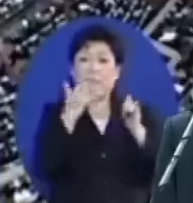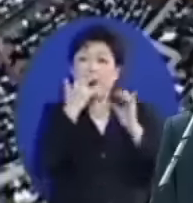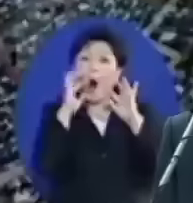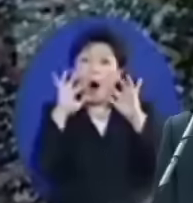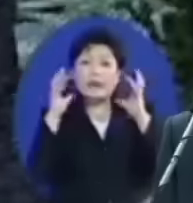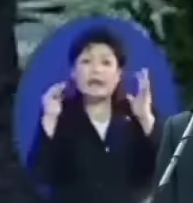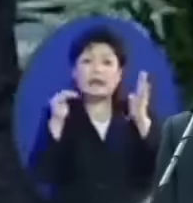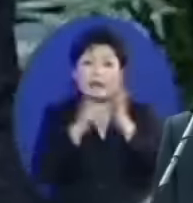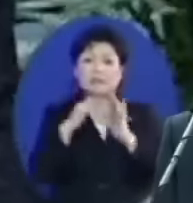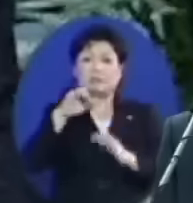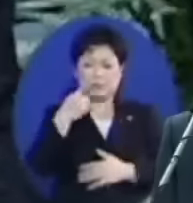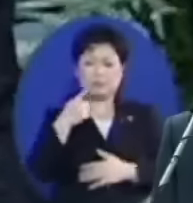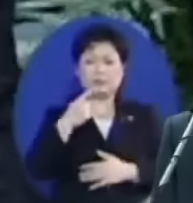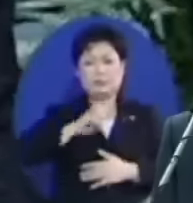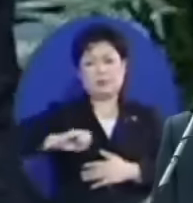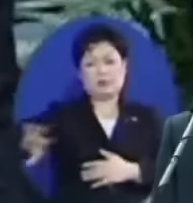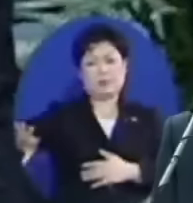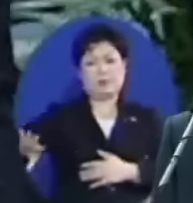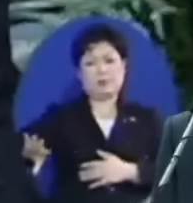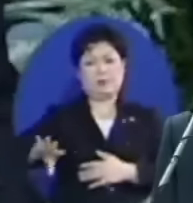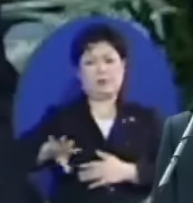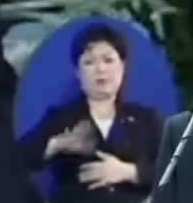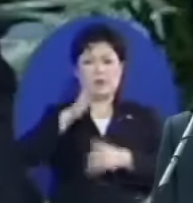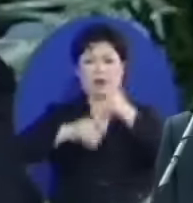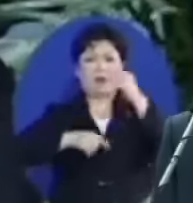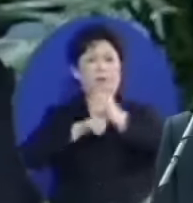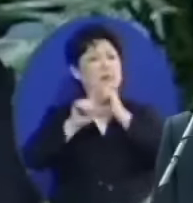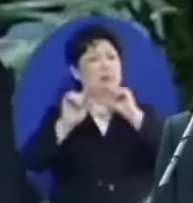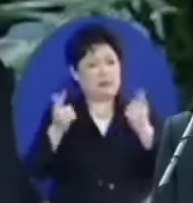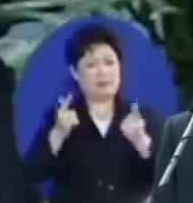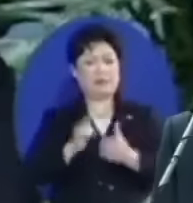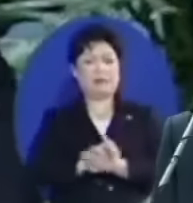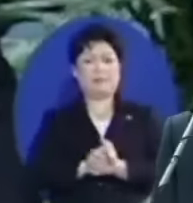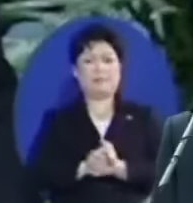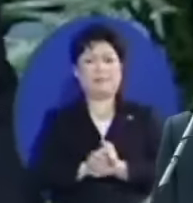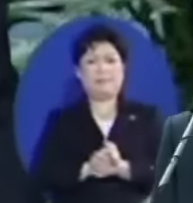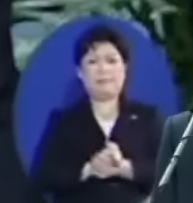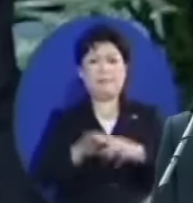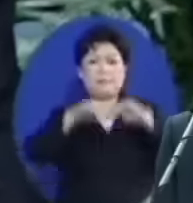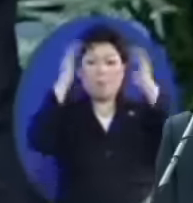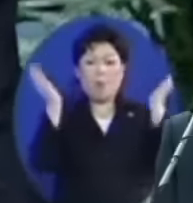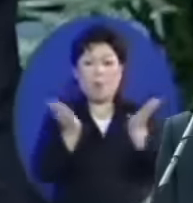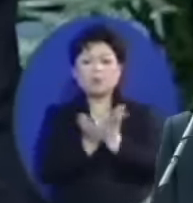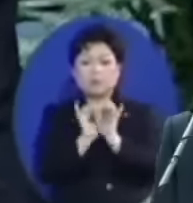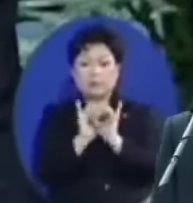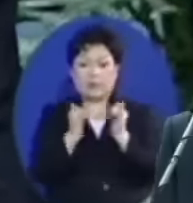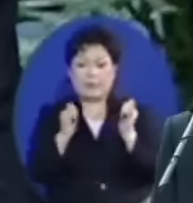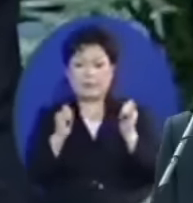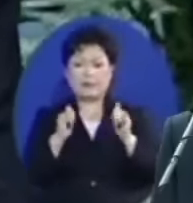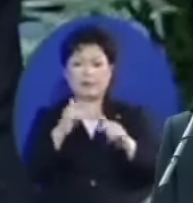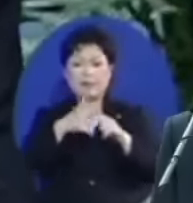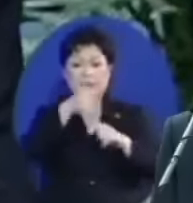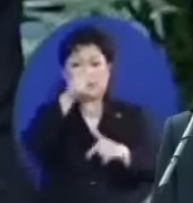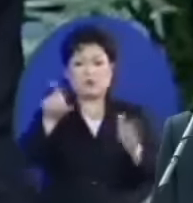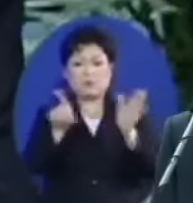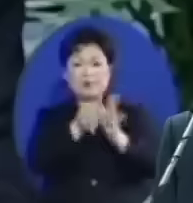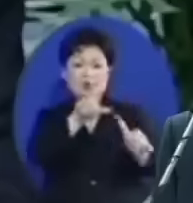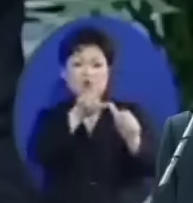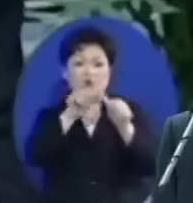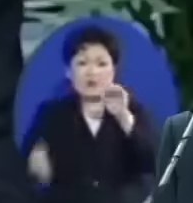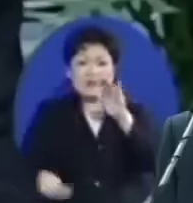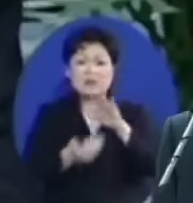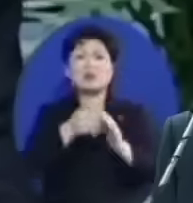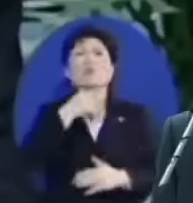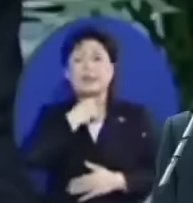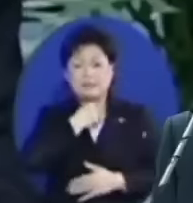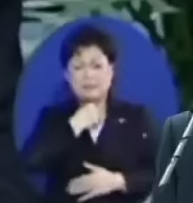어린아이라도 잃어버리는 것은 하나님의 뜻이 아닙니다. 모든 사람이 다 예수를 믿고 구원에 이르기를 하나님은